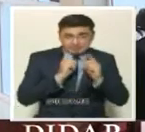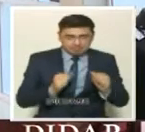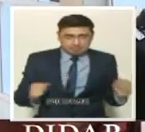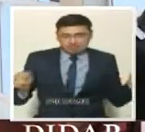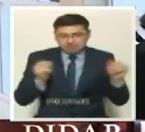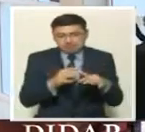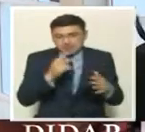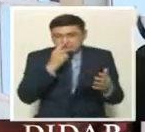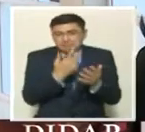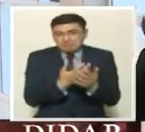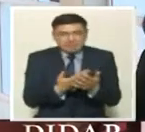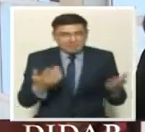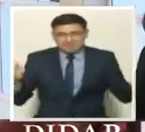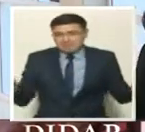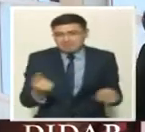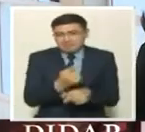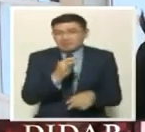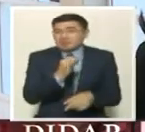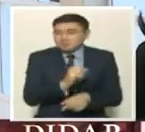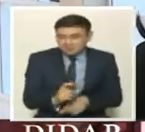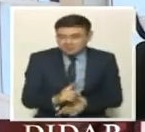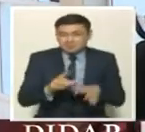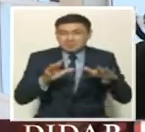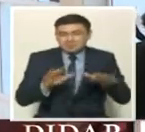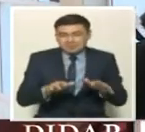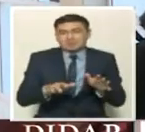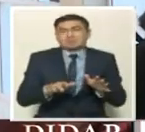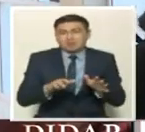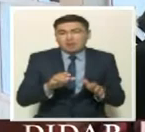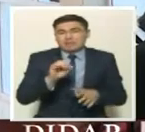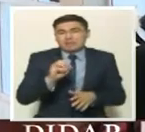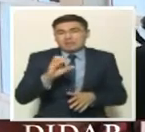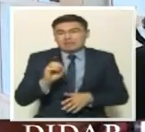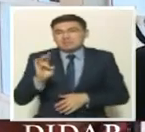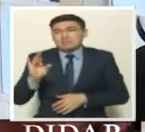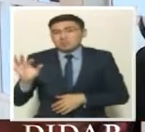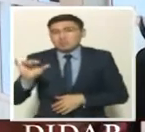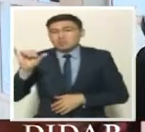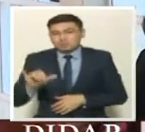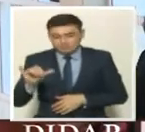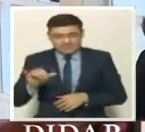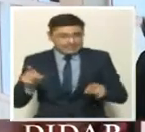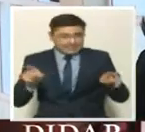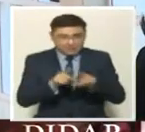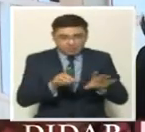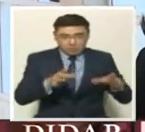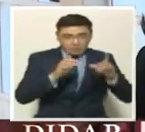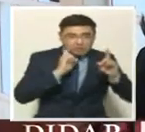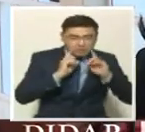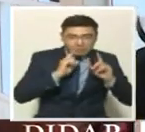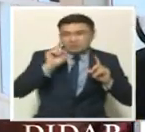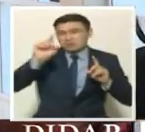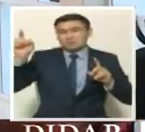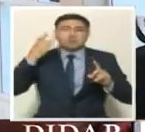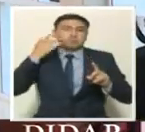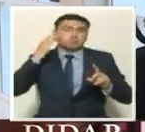форматы организован впервые в университете Есенова такие мероприятия в основном проходят в американских странах Здесь каждый спикер в течение